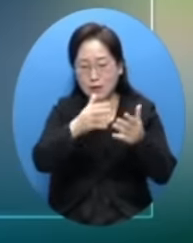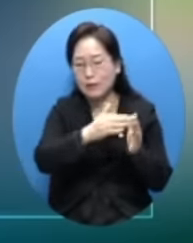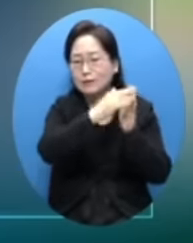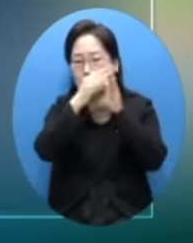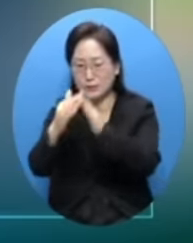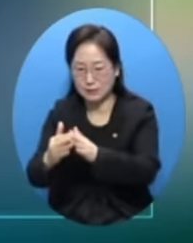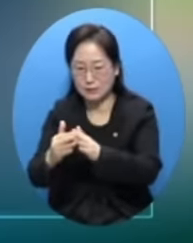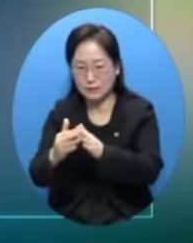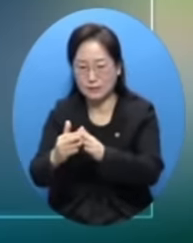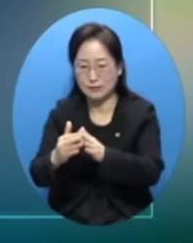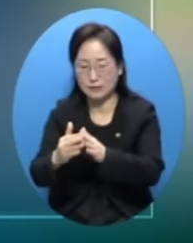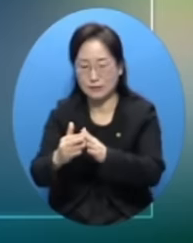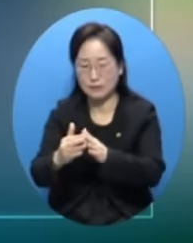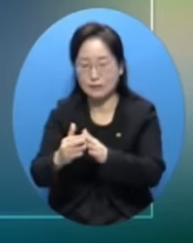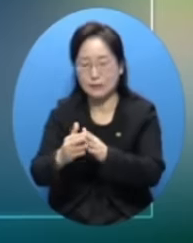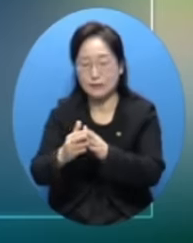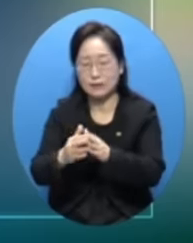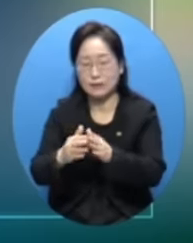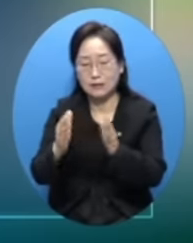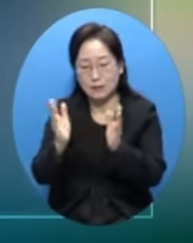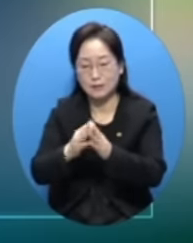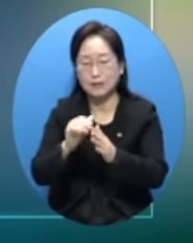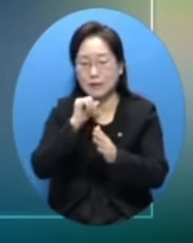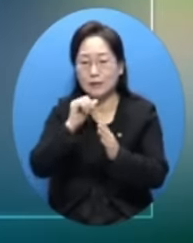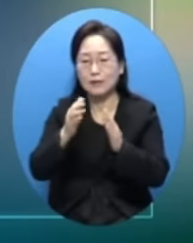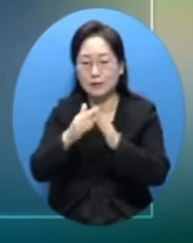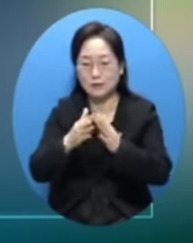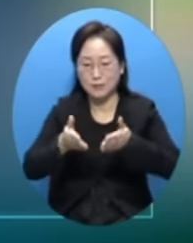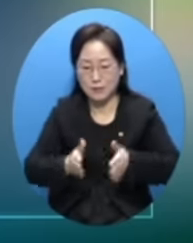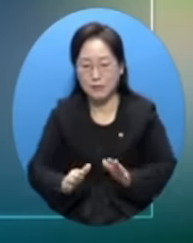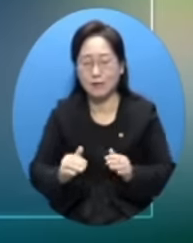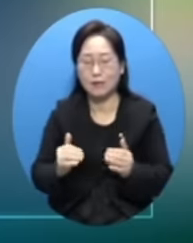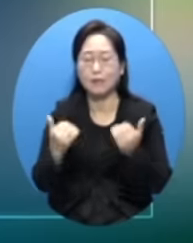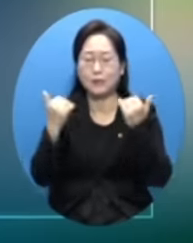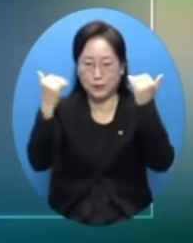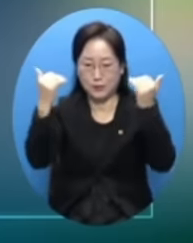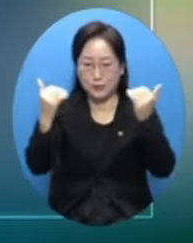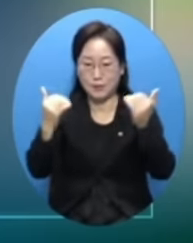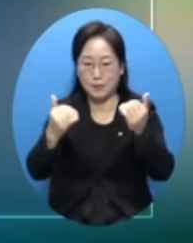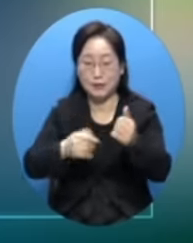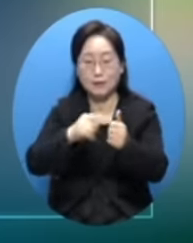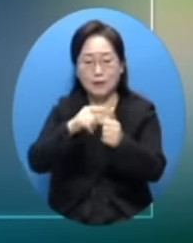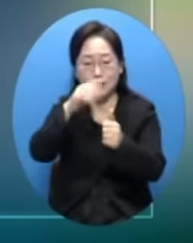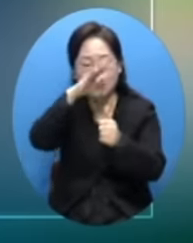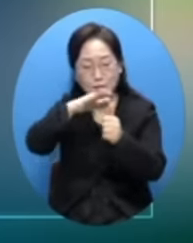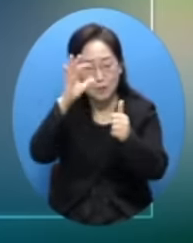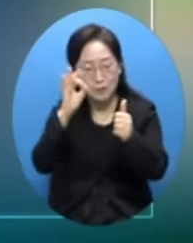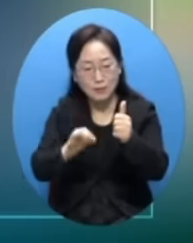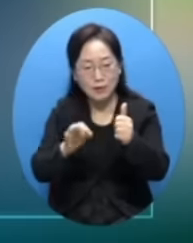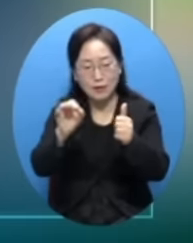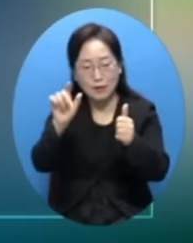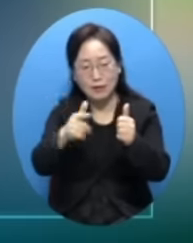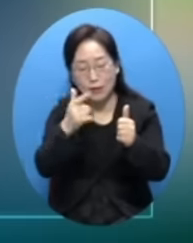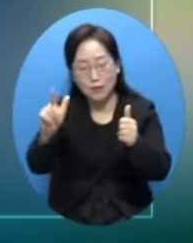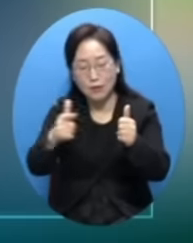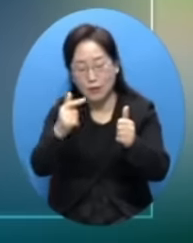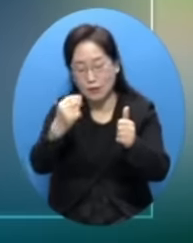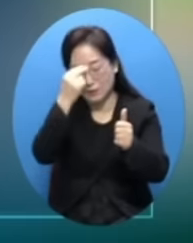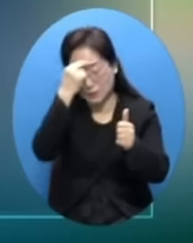살았습니다 그의 어릴 때 시절을 보면 너무 어릴 때 하루하루 살아가기